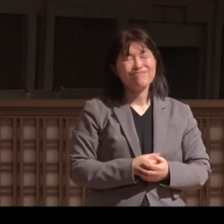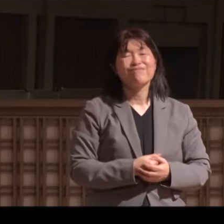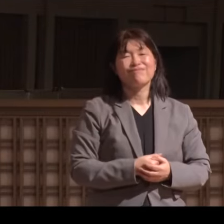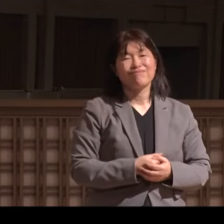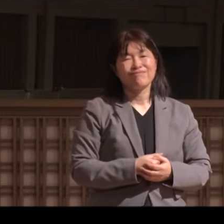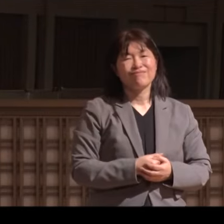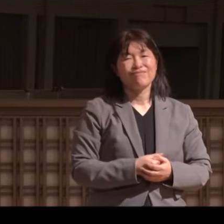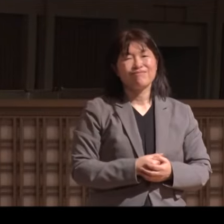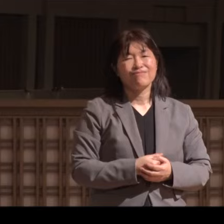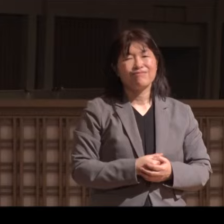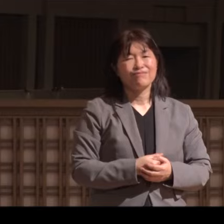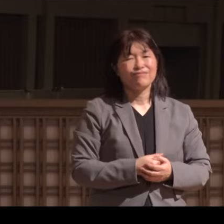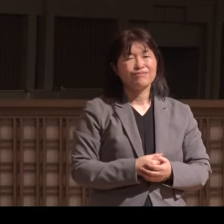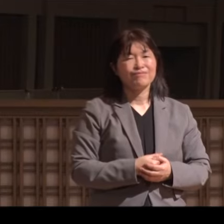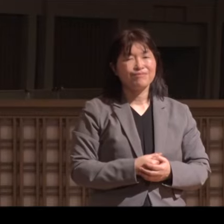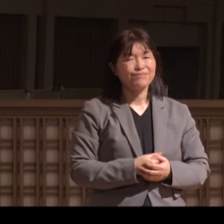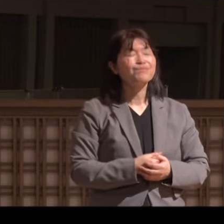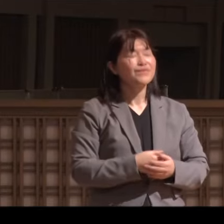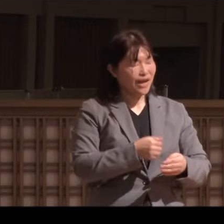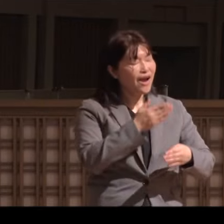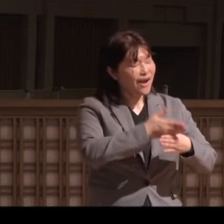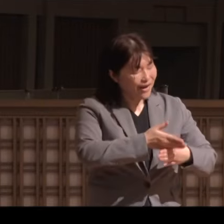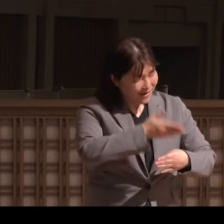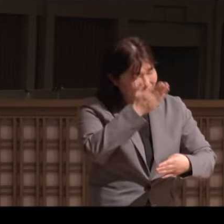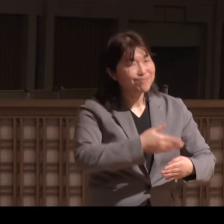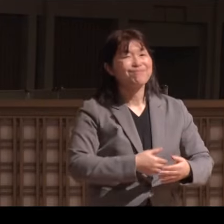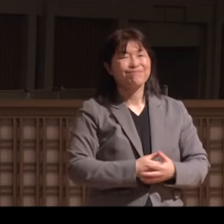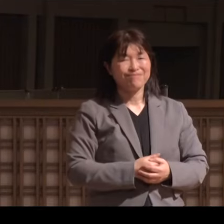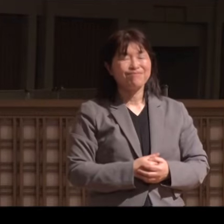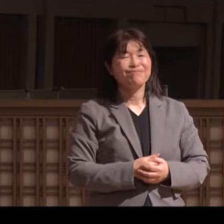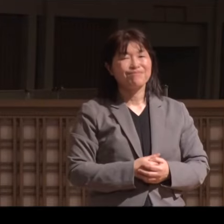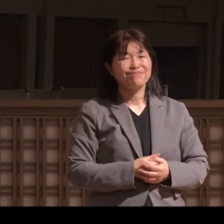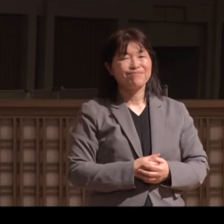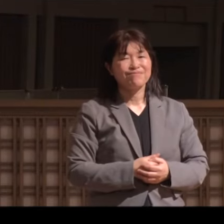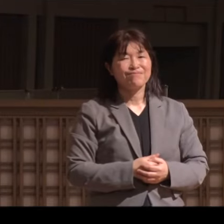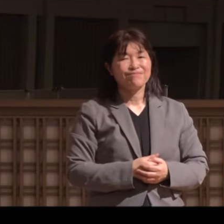ますはいはいありがとうございました